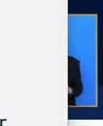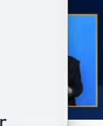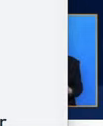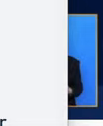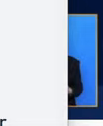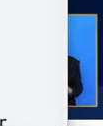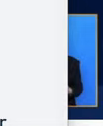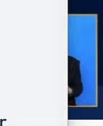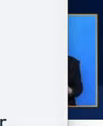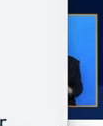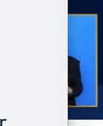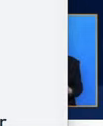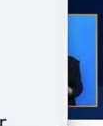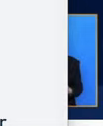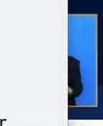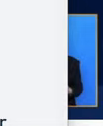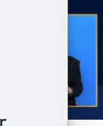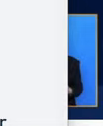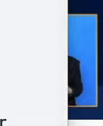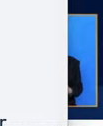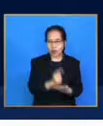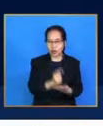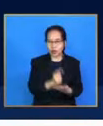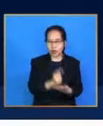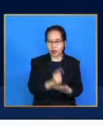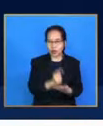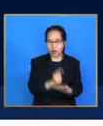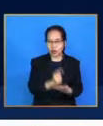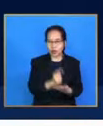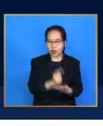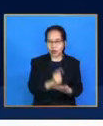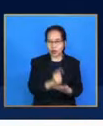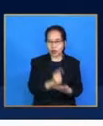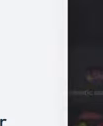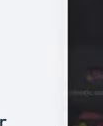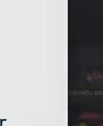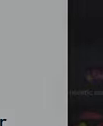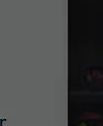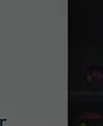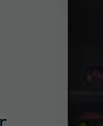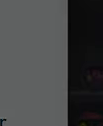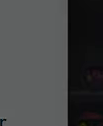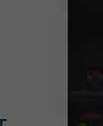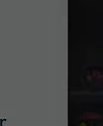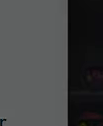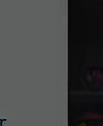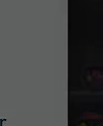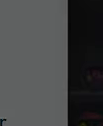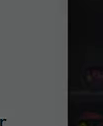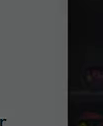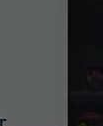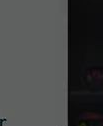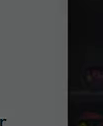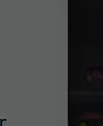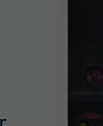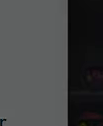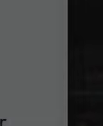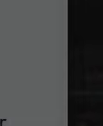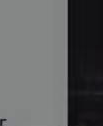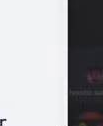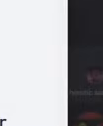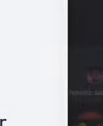napopoot sa kanyang kapatid ay sinungaling. Ah, pag may poot sa kapatid, sinungaling